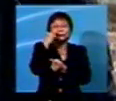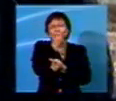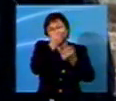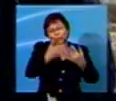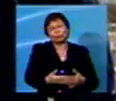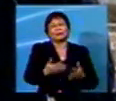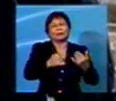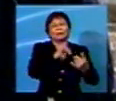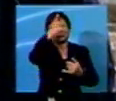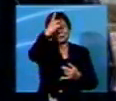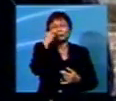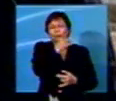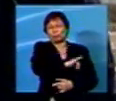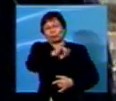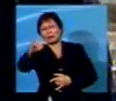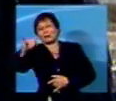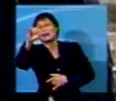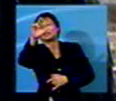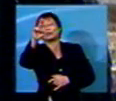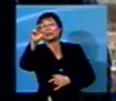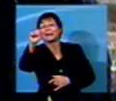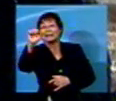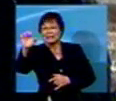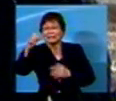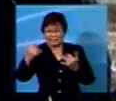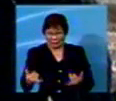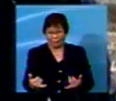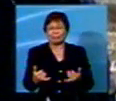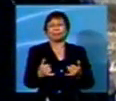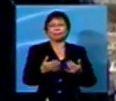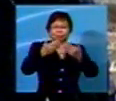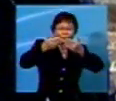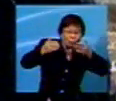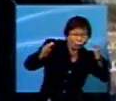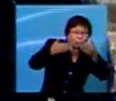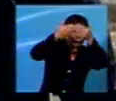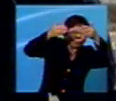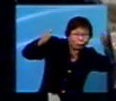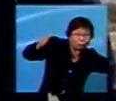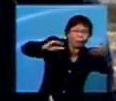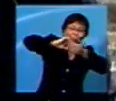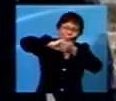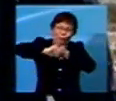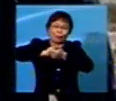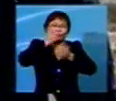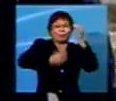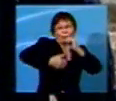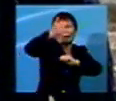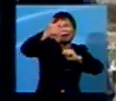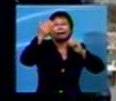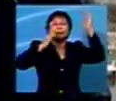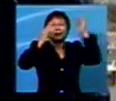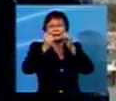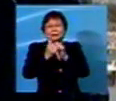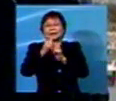kunjungan balas Datuk Seri Najib ke Abu Dhabi ini akan memberikan akan membuka ruang baru dalam hubungan terbaik Antara